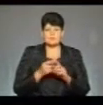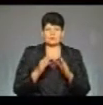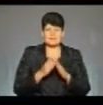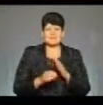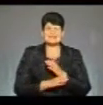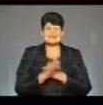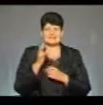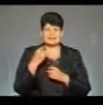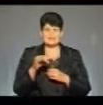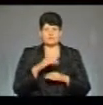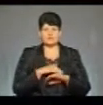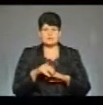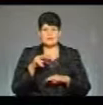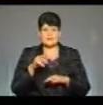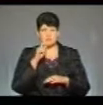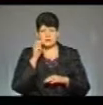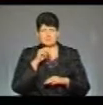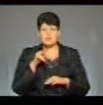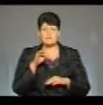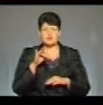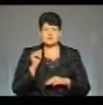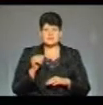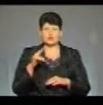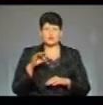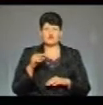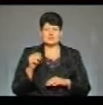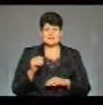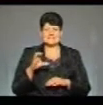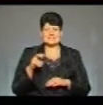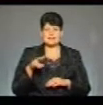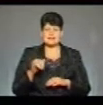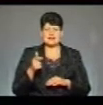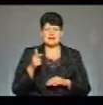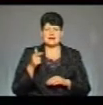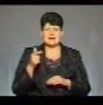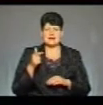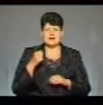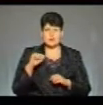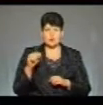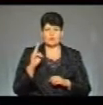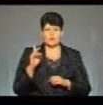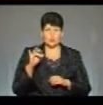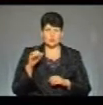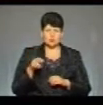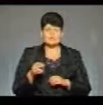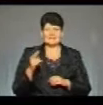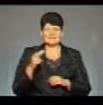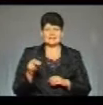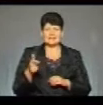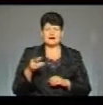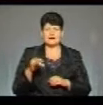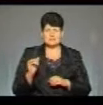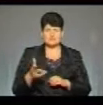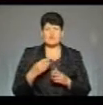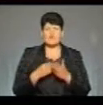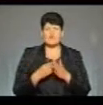Східний на вулицях Лесі Українки, Протасевича, Довженка, Слівенської, Героїв Крут та бульварі Данила Галицького. Вартість реконструкції